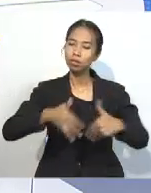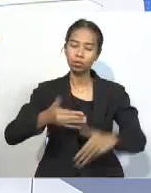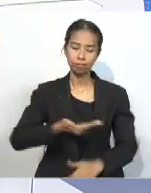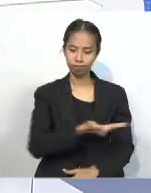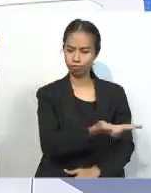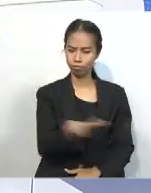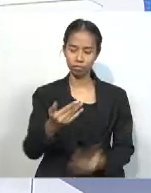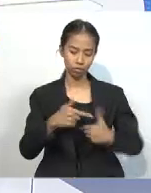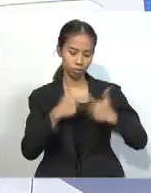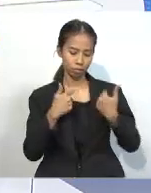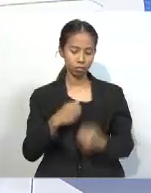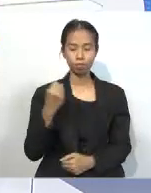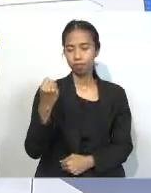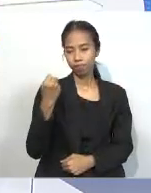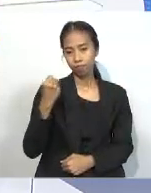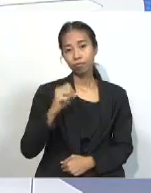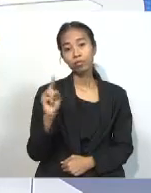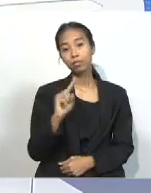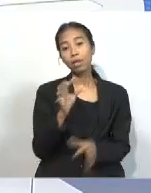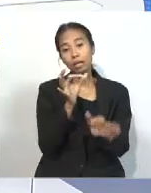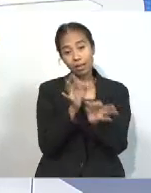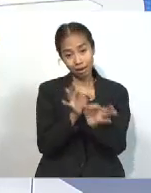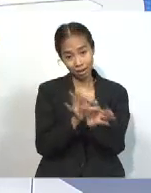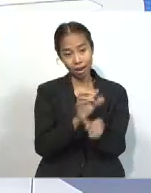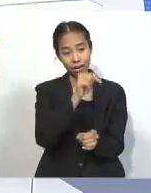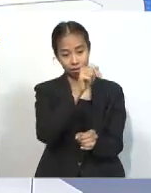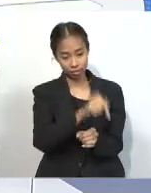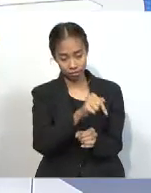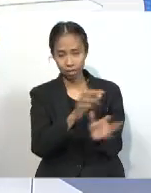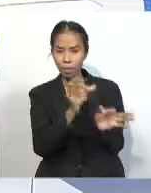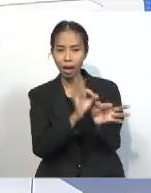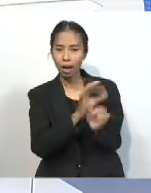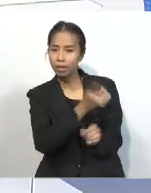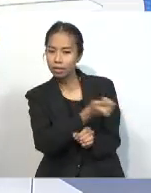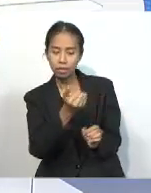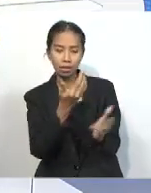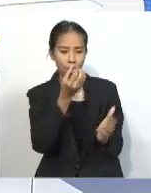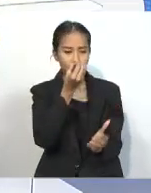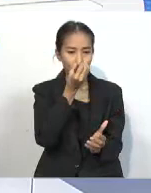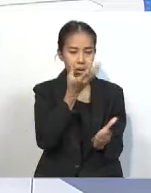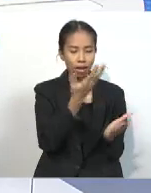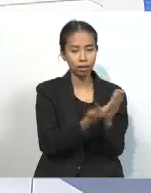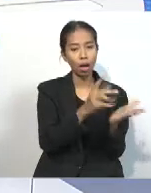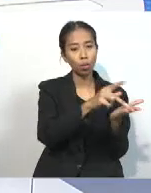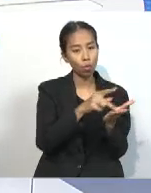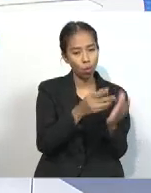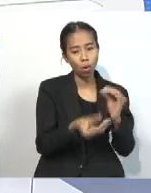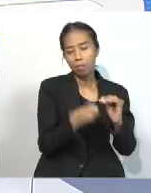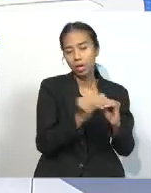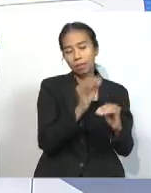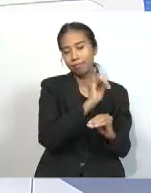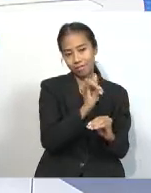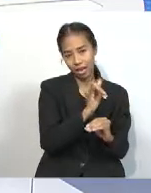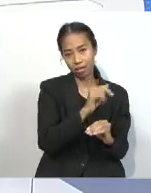ราๆมีความมั่นใจมากยิ่งขึ้นว่าธนาคารพาณิชย์ยังไม่จำเป็นต้องมีการปรับขึ้นดอกเบี้ยเงินกู้นะคะเพราะว่าสภาพ